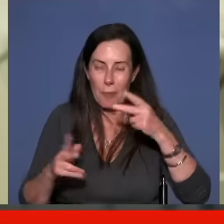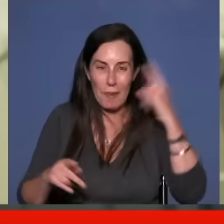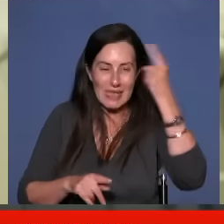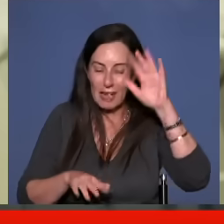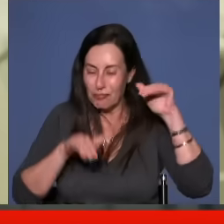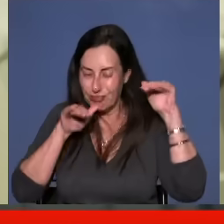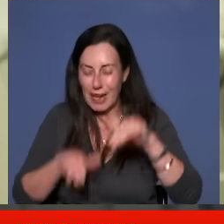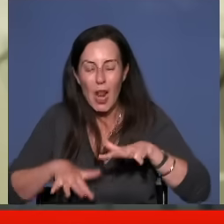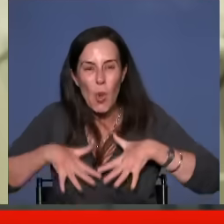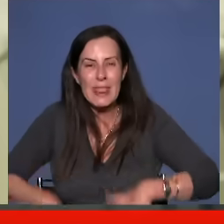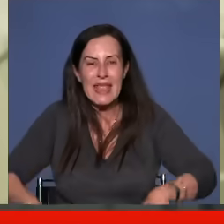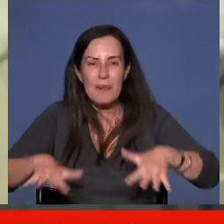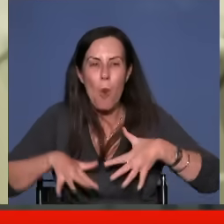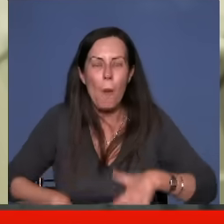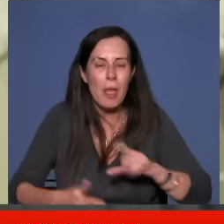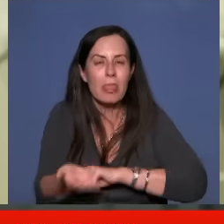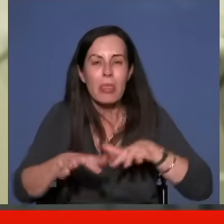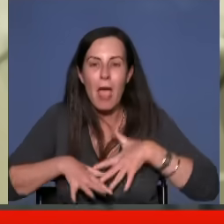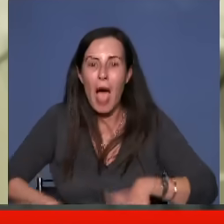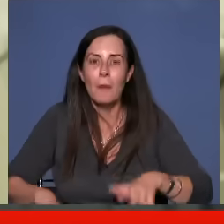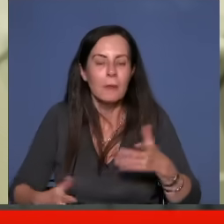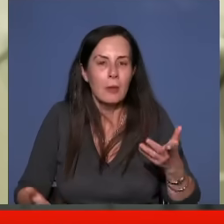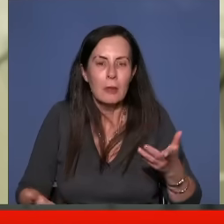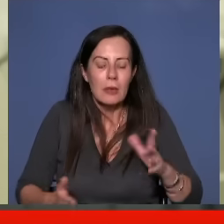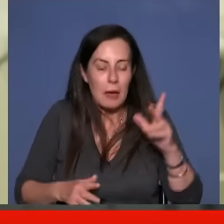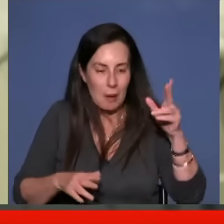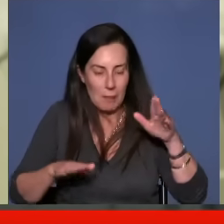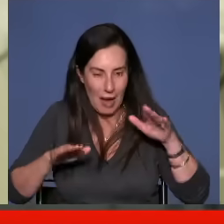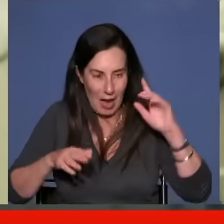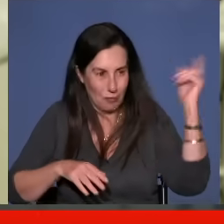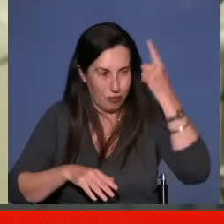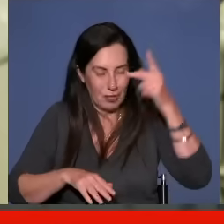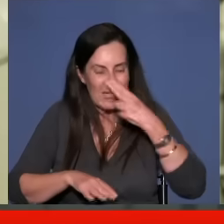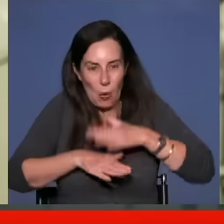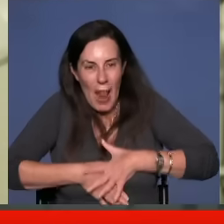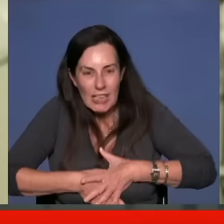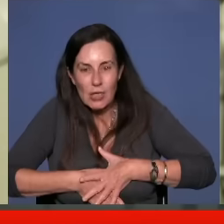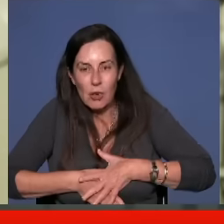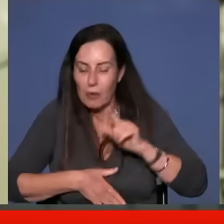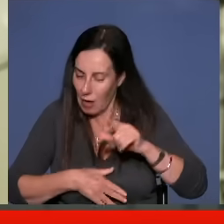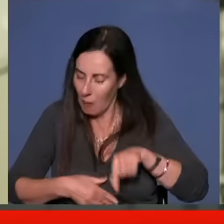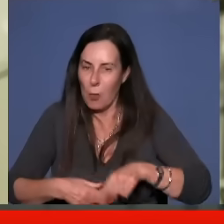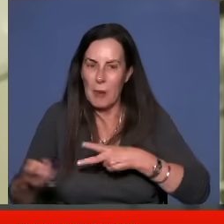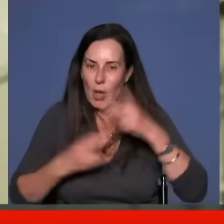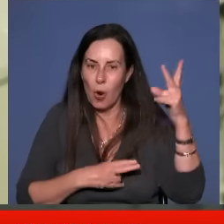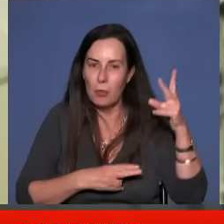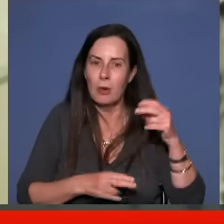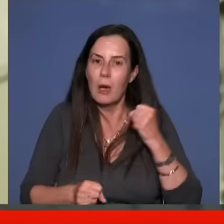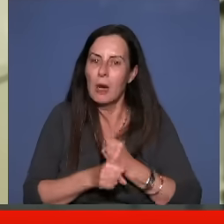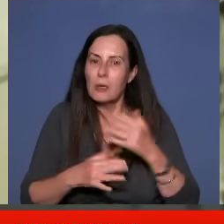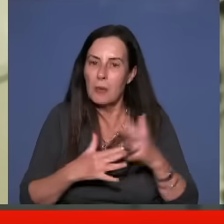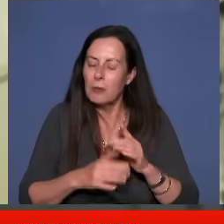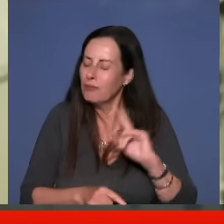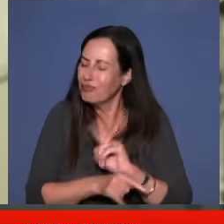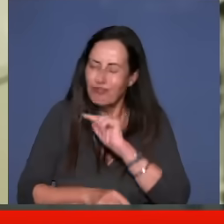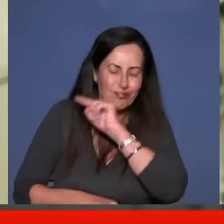לו דימום מאוד משמעותי שנעצר בלחץ תוך כדי הטיסה, וגם פה בחדר הטראומה. עבר פה הערכה קצרה מאוד